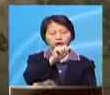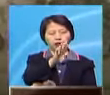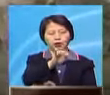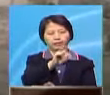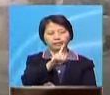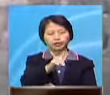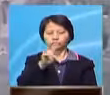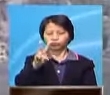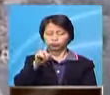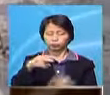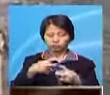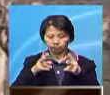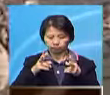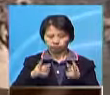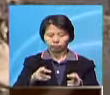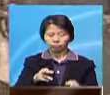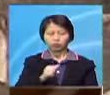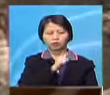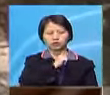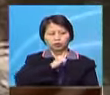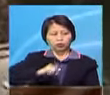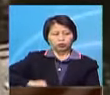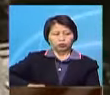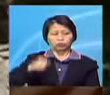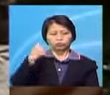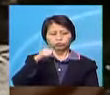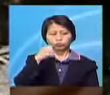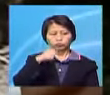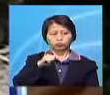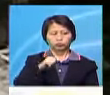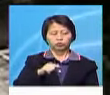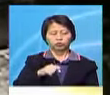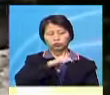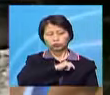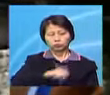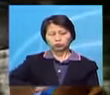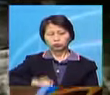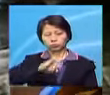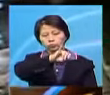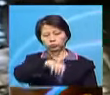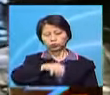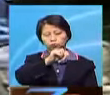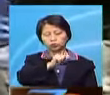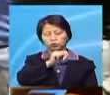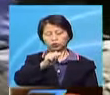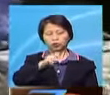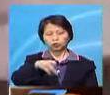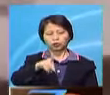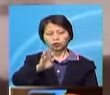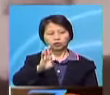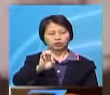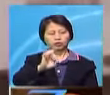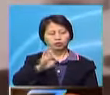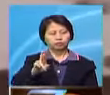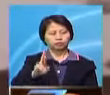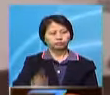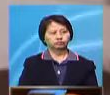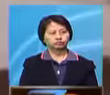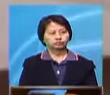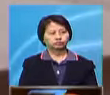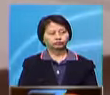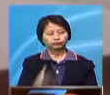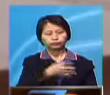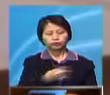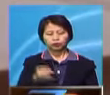ke-21 dirasmikan oleh Yang di-Pertuan Agong ke-10 Almarhum Tuanku Jaafar Ibni Almarhum Tuanku Abdul Rahman. Selain